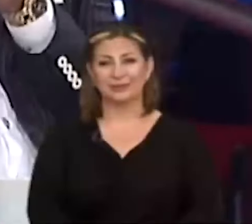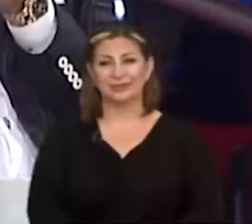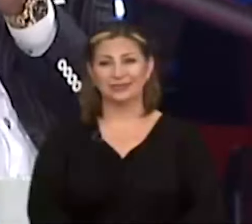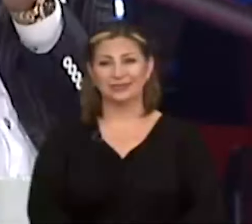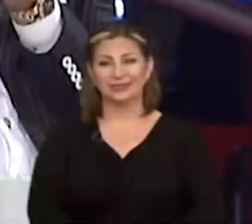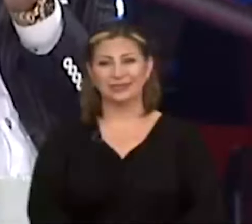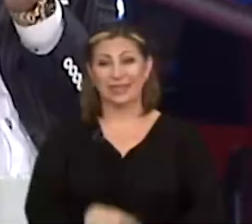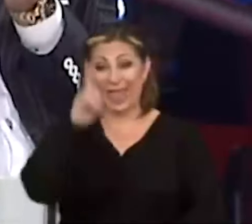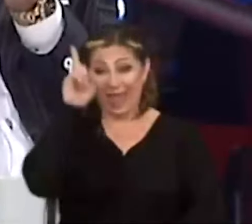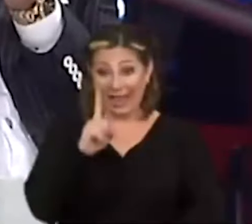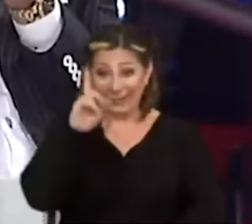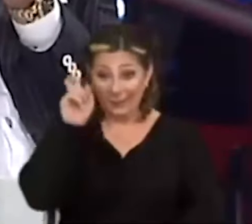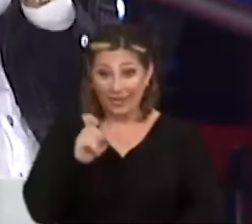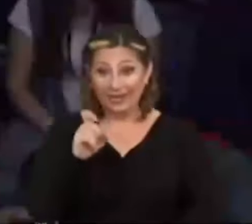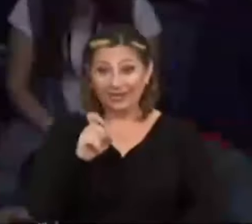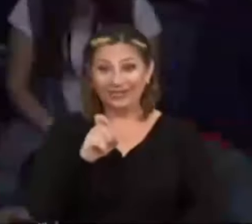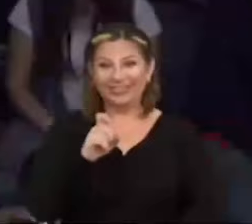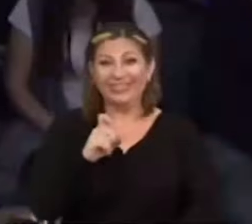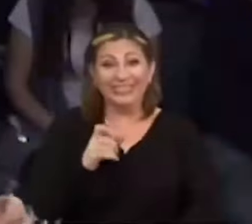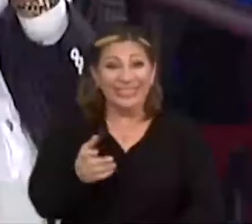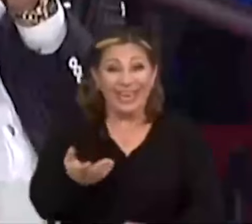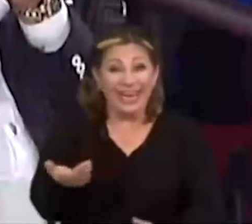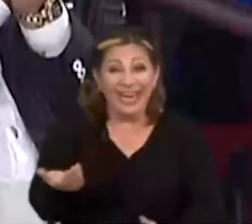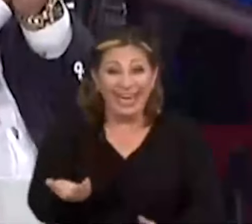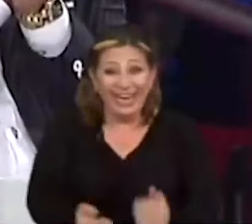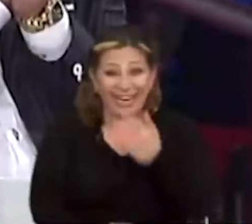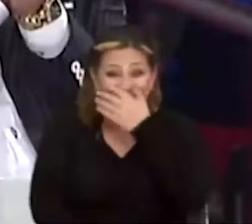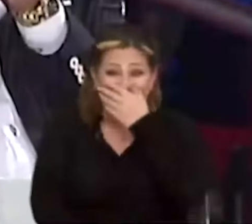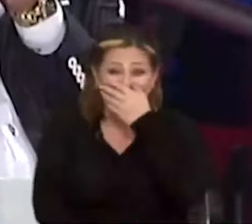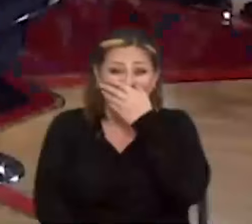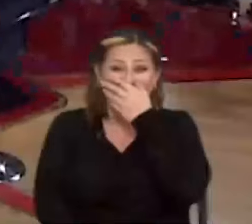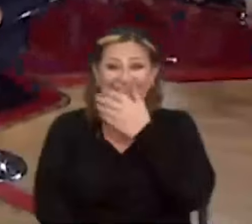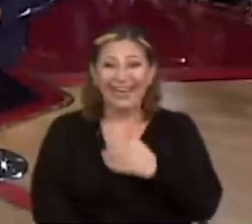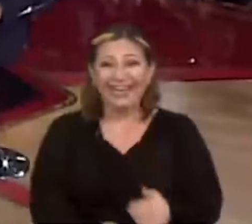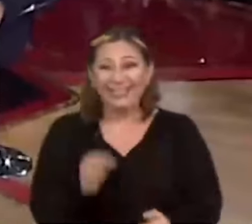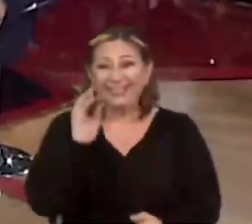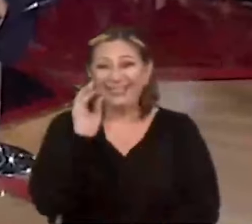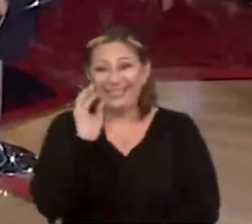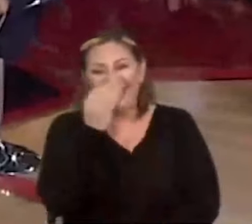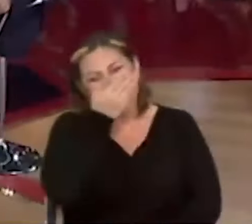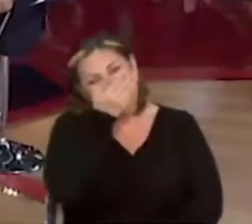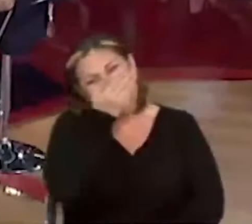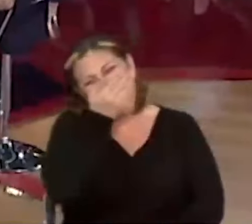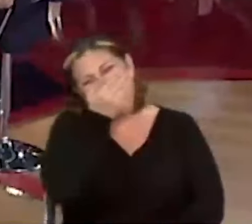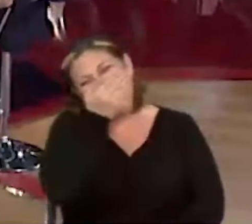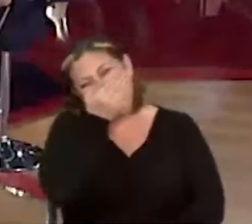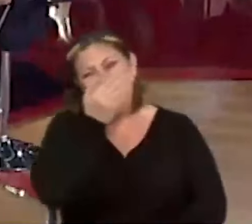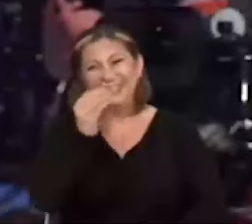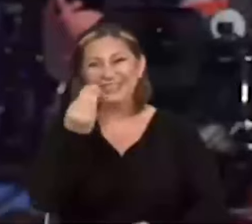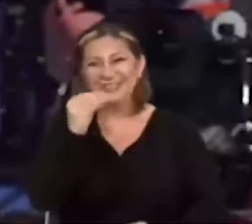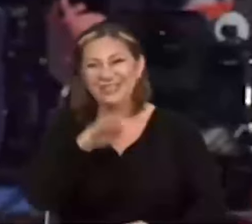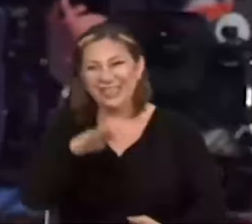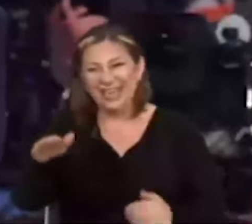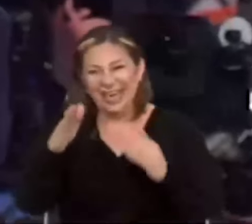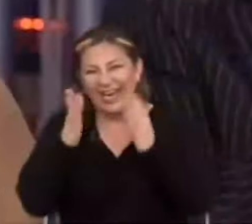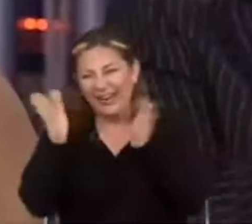Ha şeydekine mi? İlk önce mi? İlk. Bir dakika. İlk önce. Çocukları lütfen odaya götürün. Anneleriyle babaları kavga